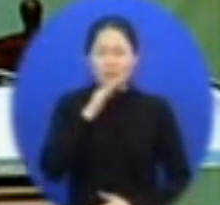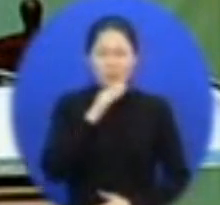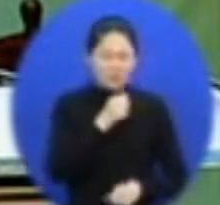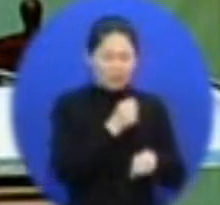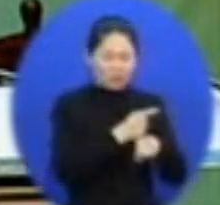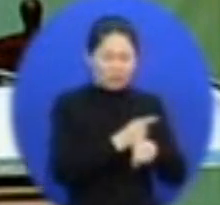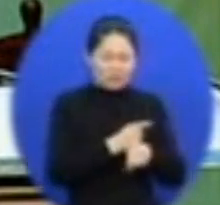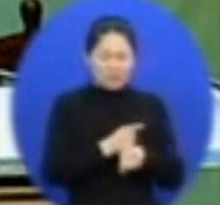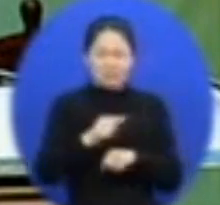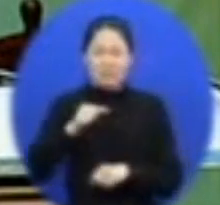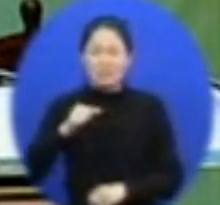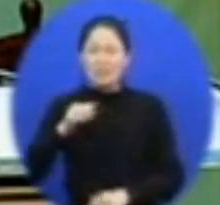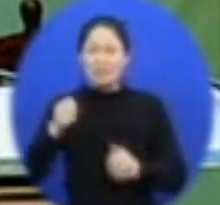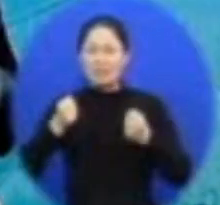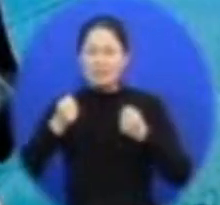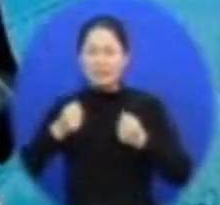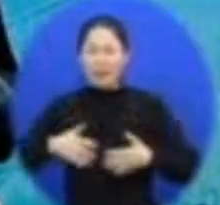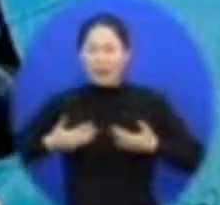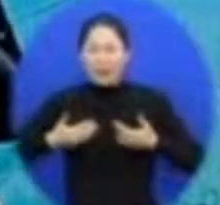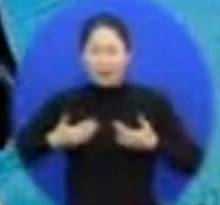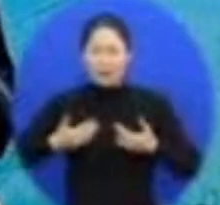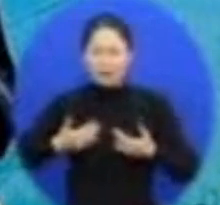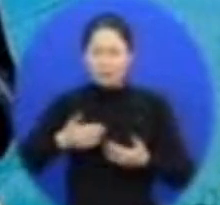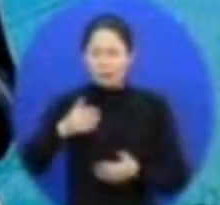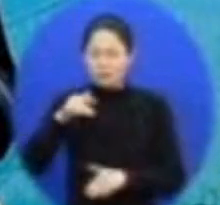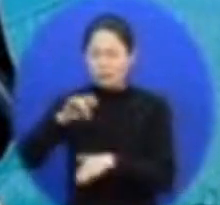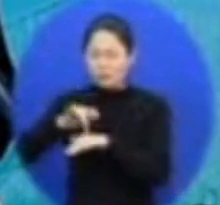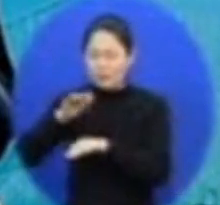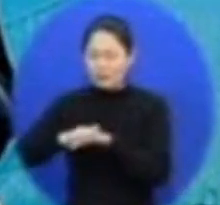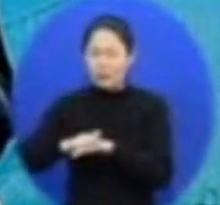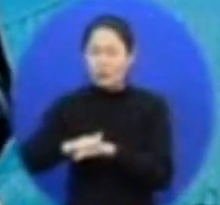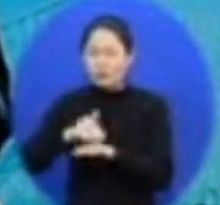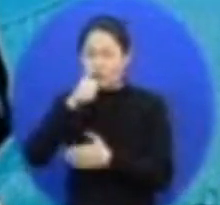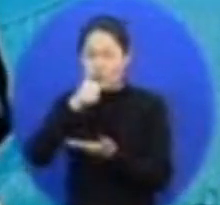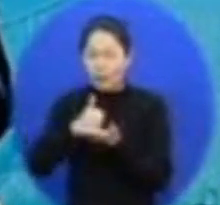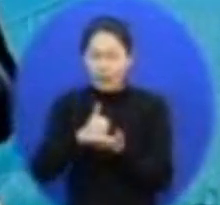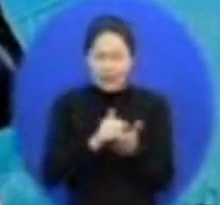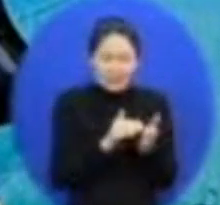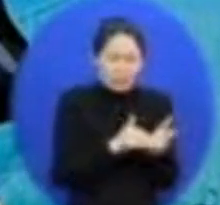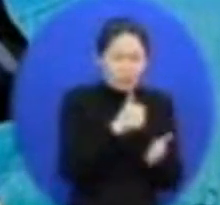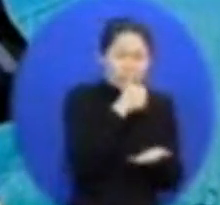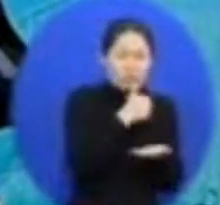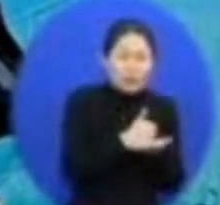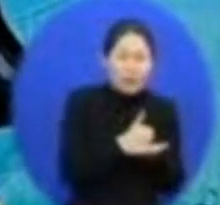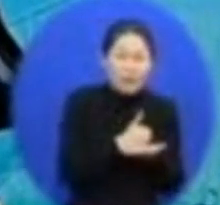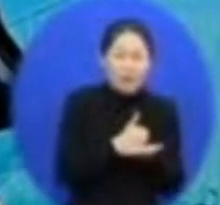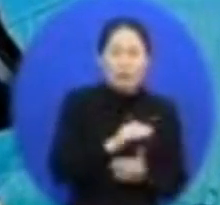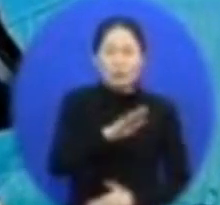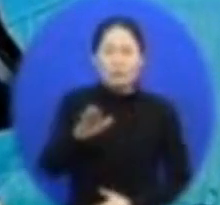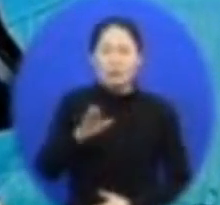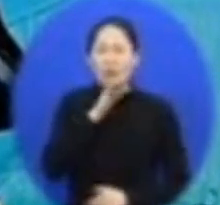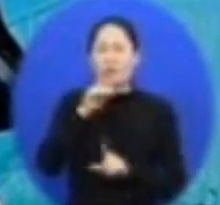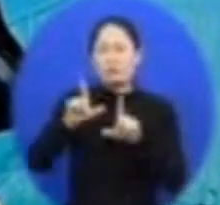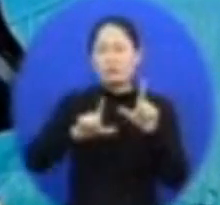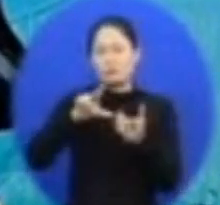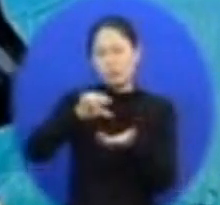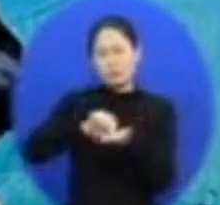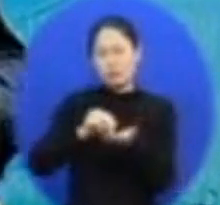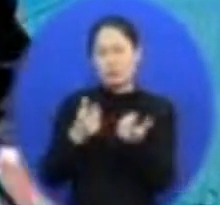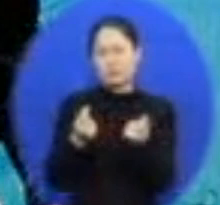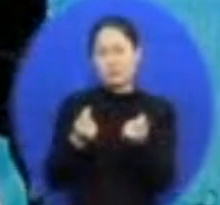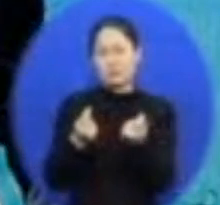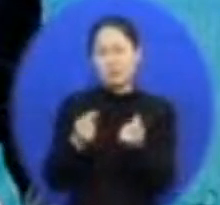나 또는 습관적인 죄의 은밀한 죄 크게 우리에게는 현실의 문제에요